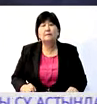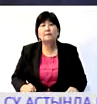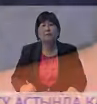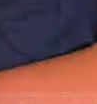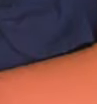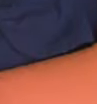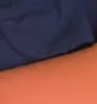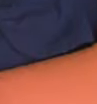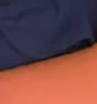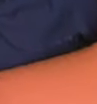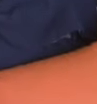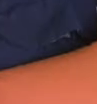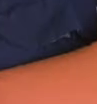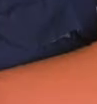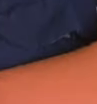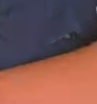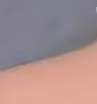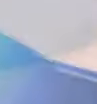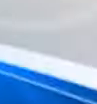Сәтбай, Қызылорда телеарнасы, Жалағаш ауданынан.